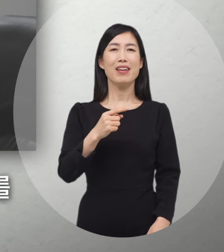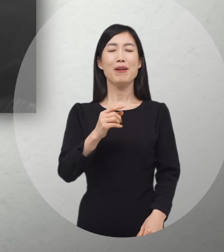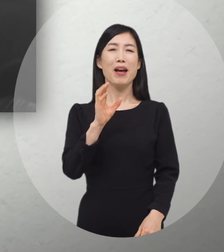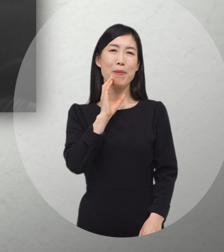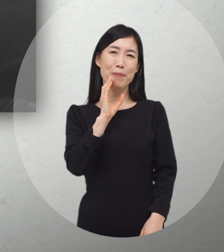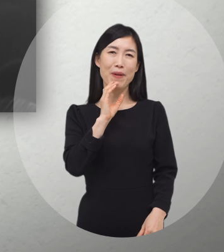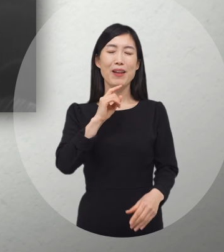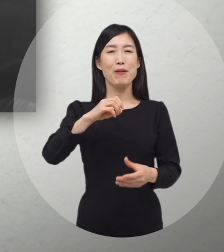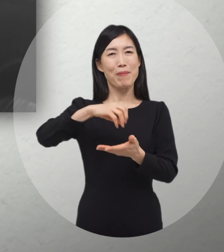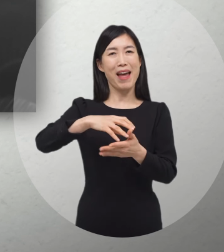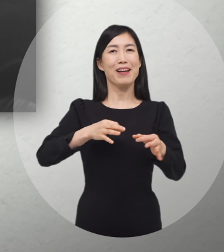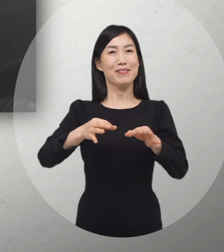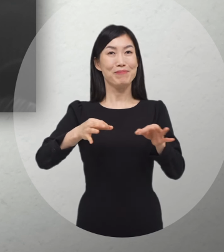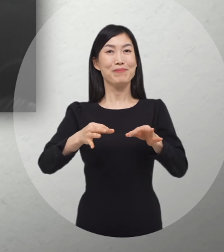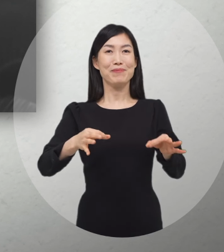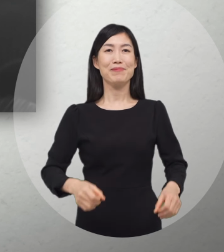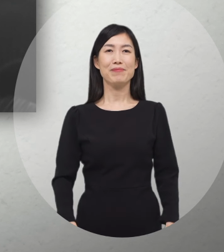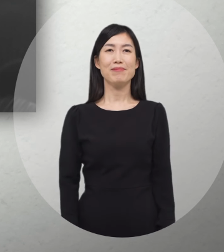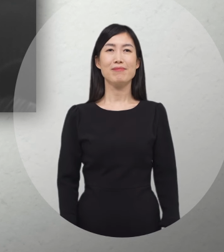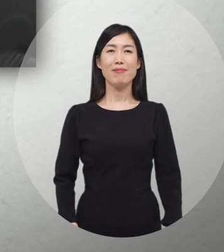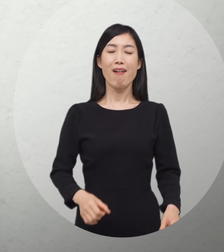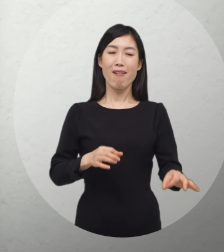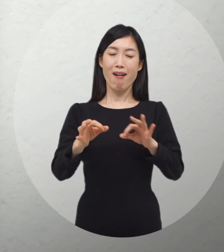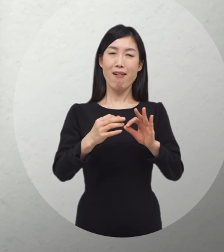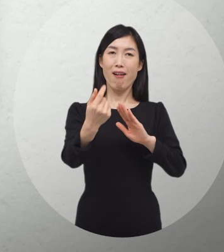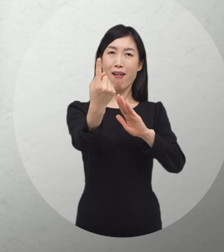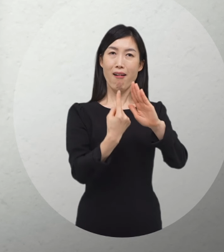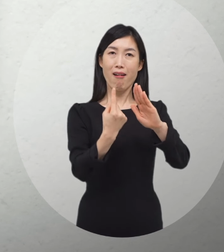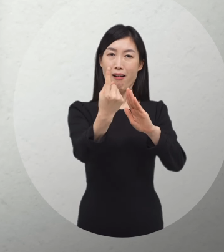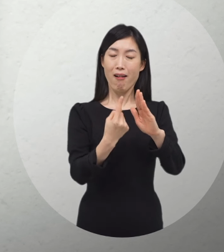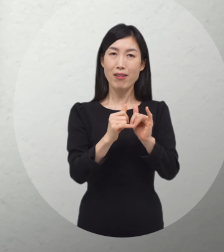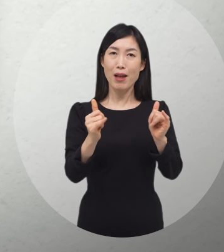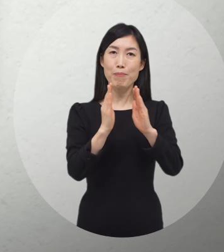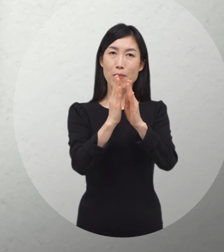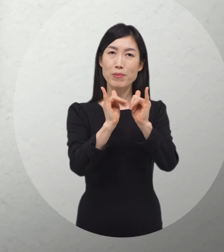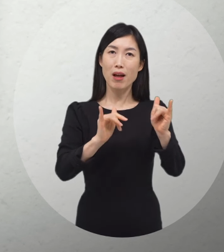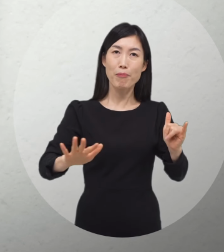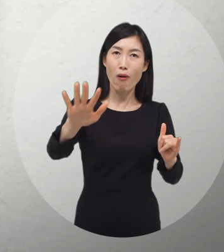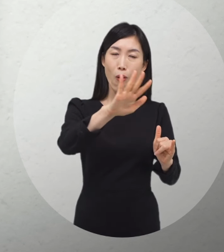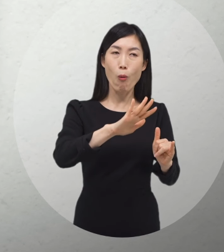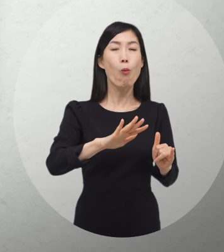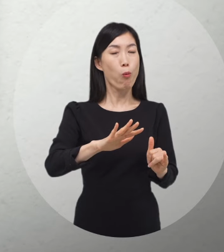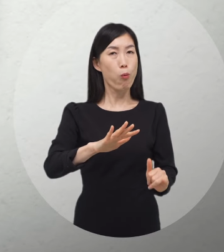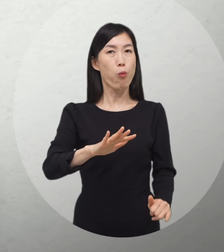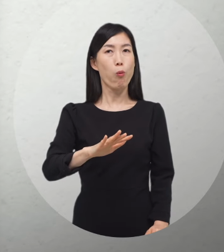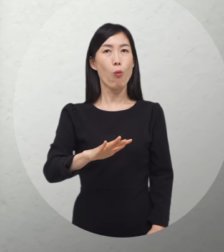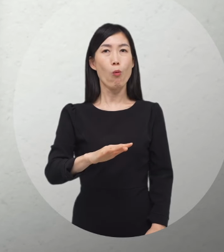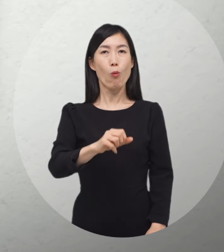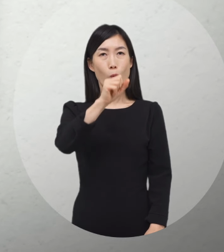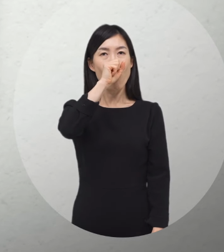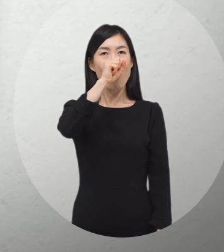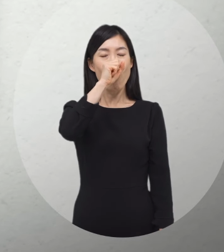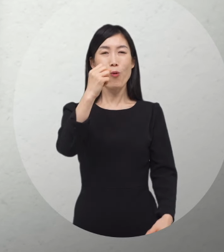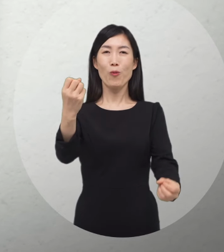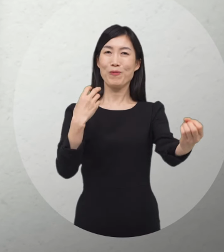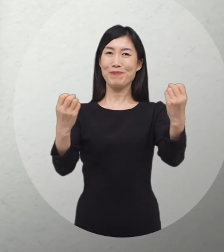개소를 연속적으로 지원하기도 했죠. 가게를 방문하는 현지 미얀마인들의 반응도